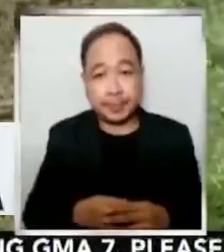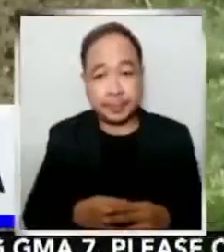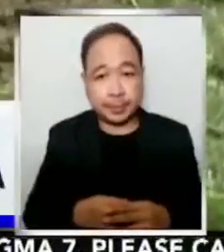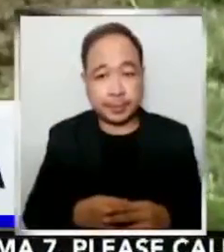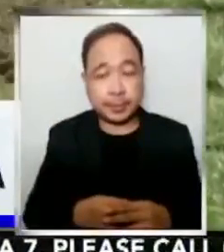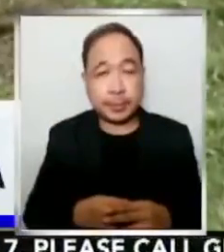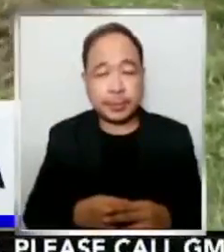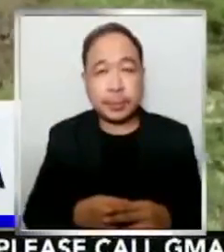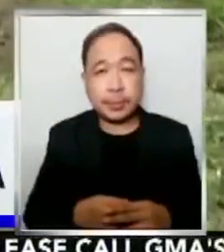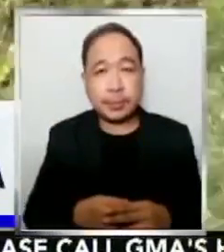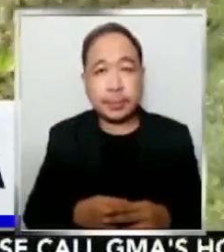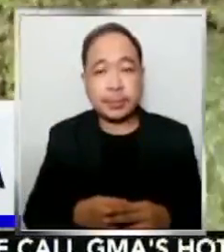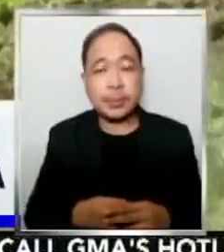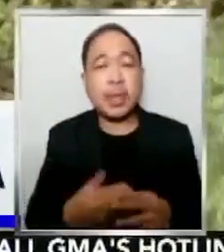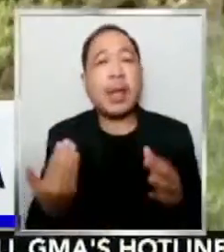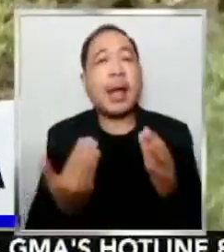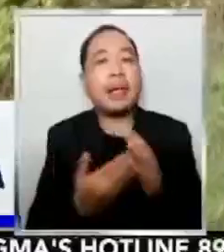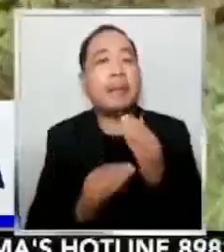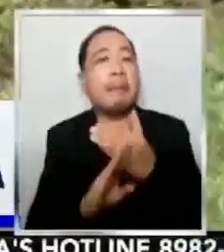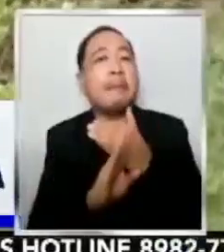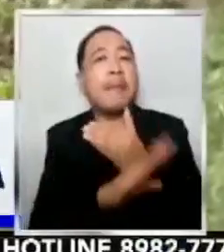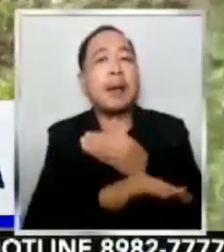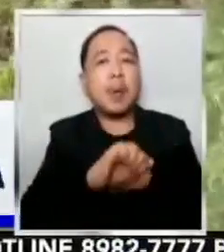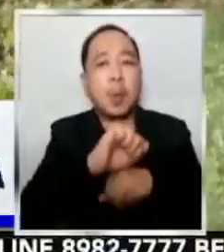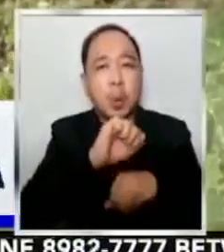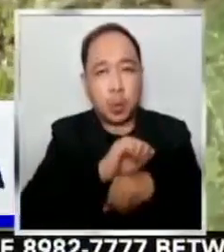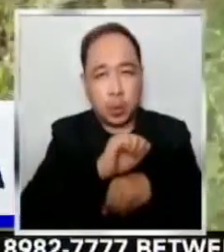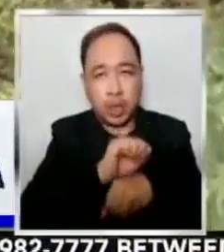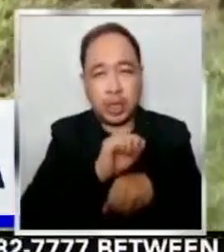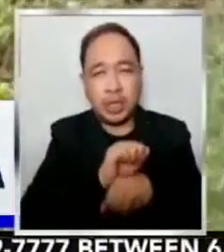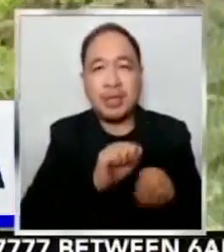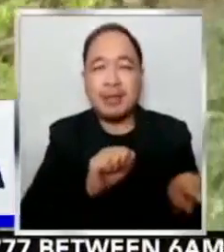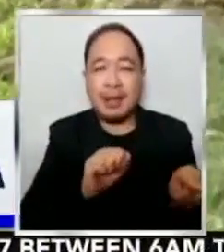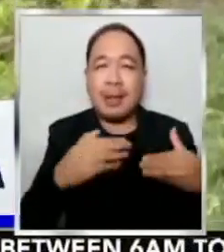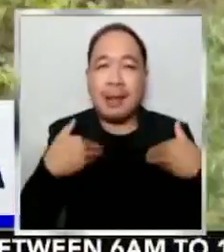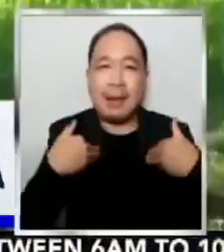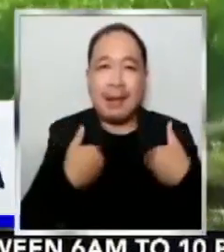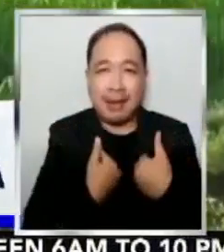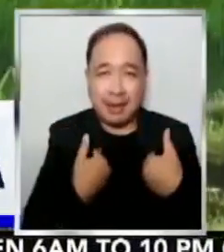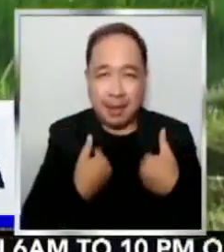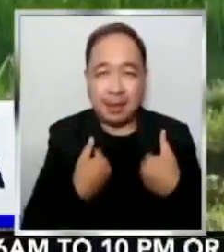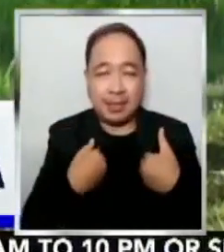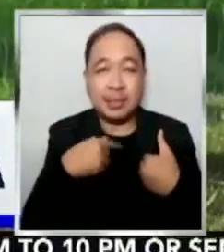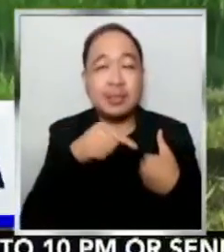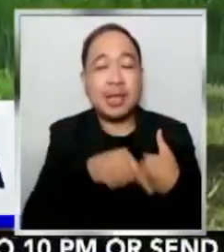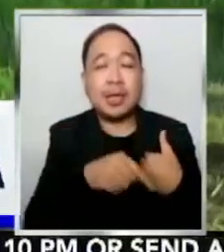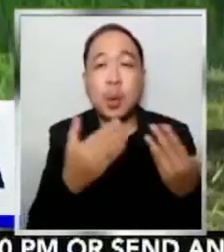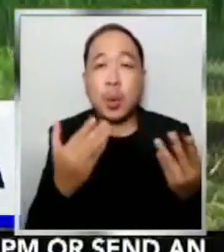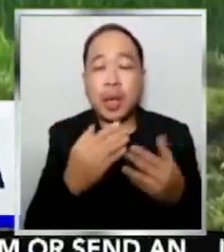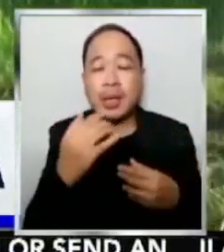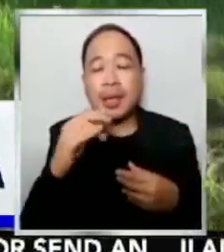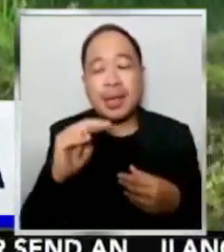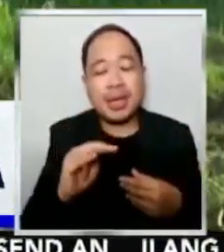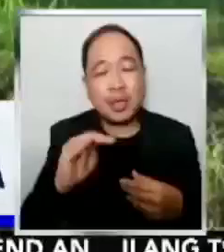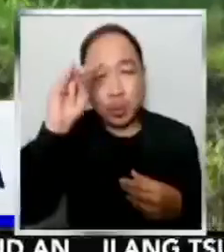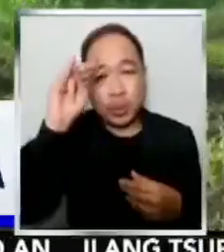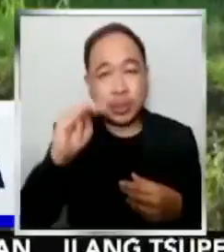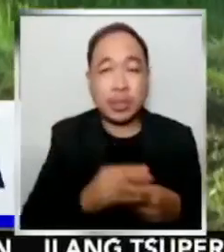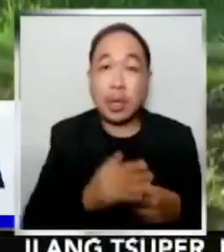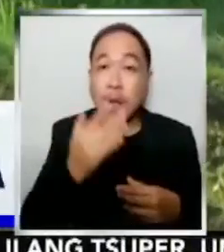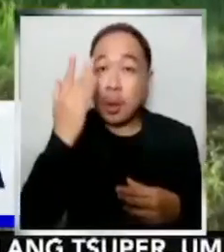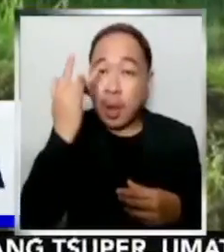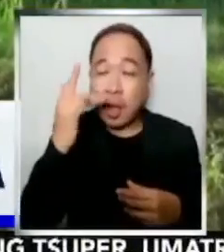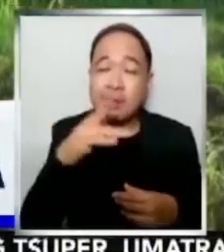Back to work sa palayan ang mga alagang hayop na ito sa Lawag City, Ilocos Norte. Itinabi raw muna kasi ng mga magsasaka